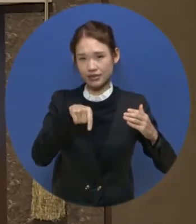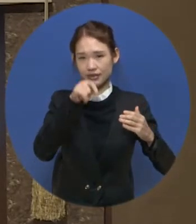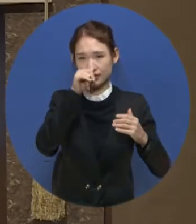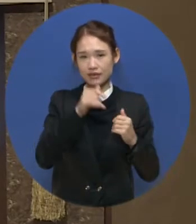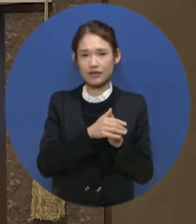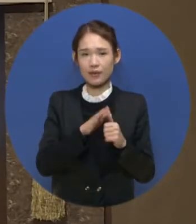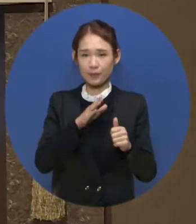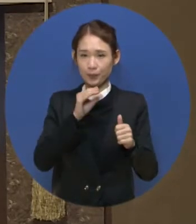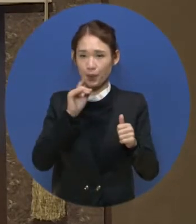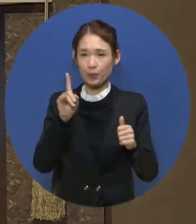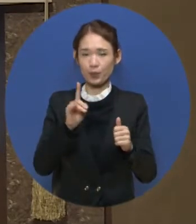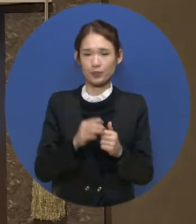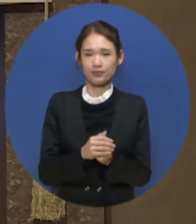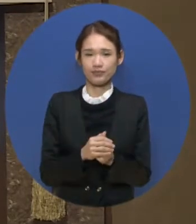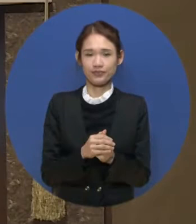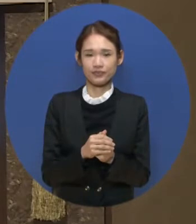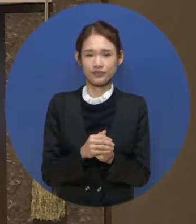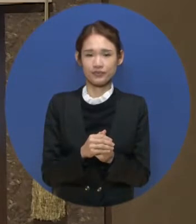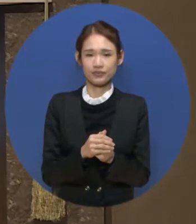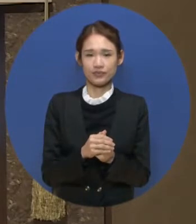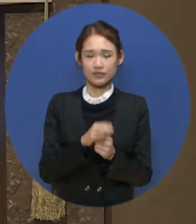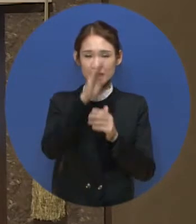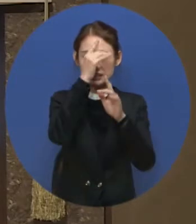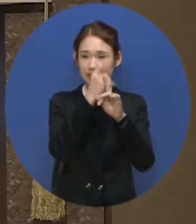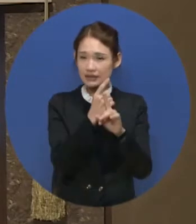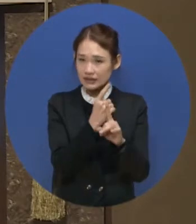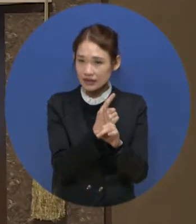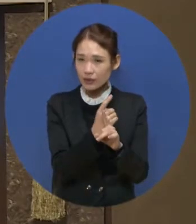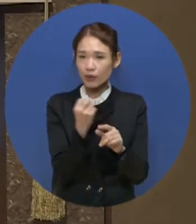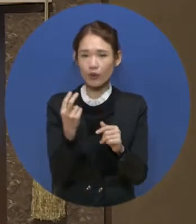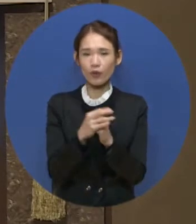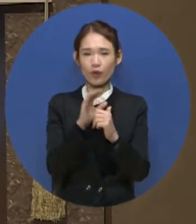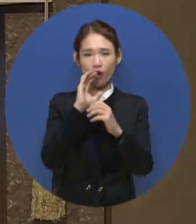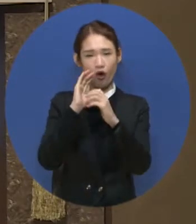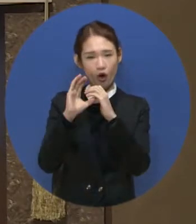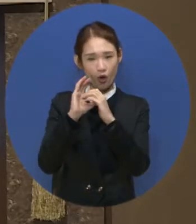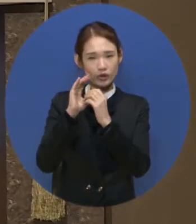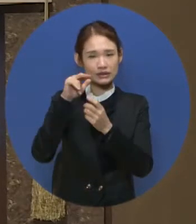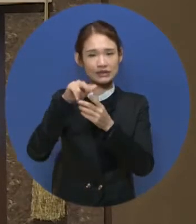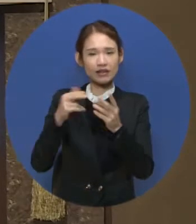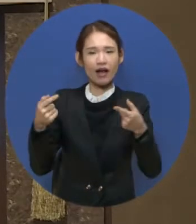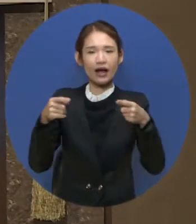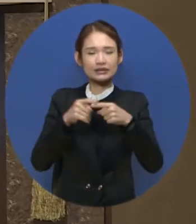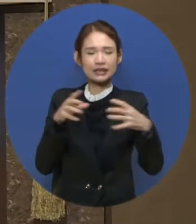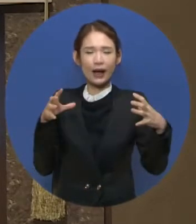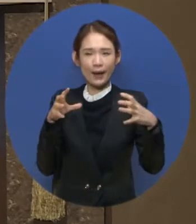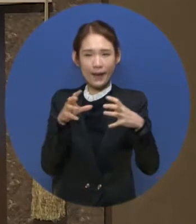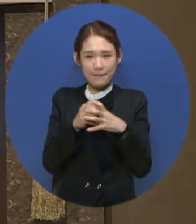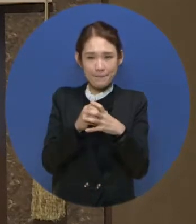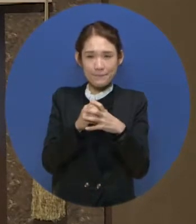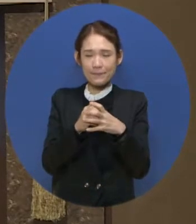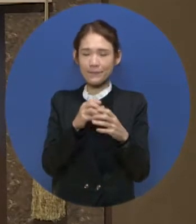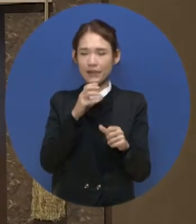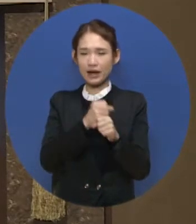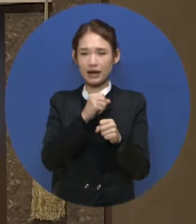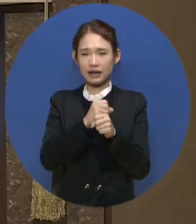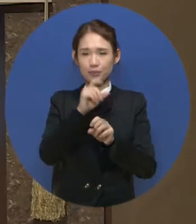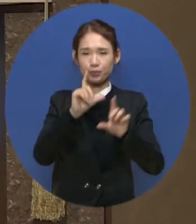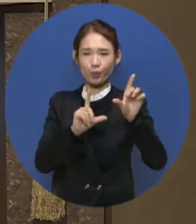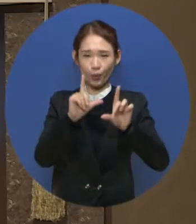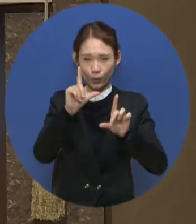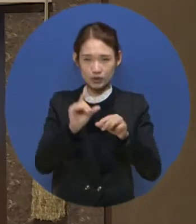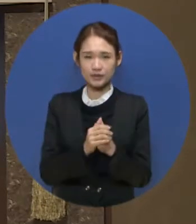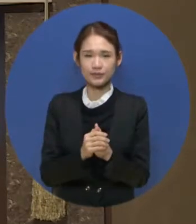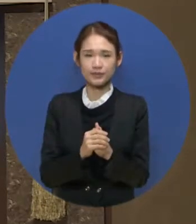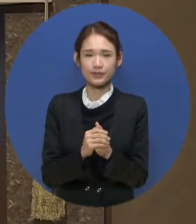어떤 모델인가요? 이게 이제 치료와 그 다음에 커뮤니티 센터가 같이 결합된 그런 모델인데요. 네.